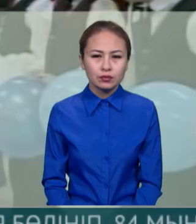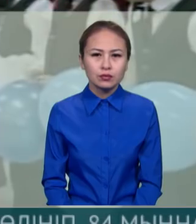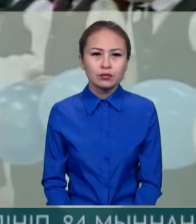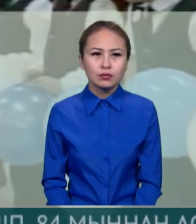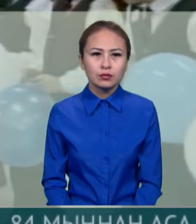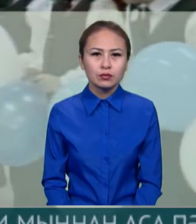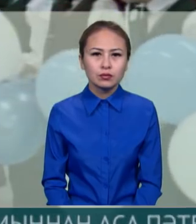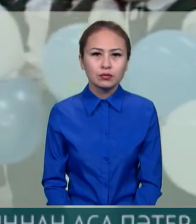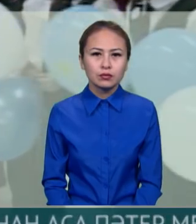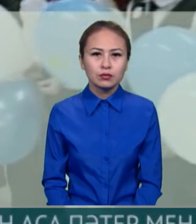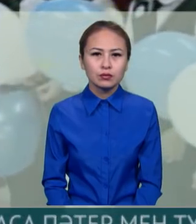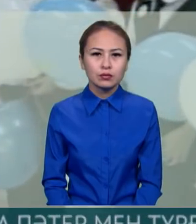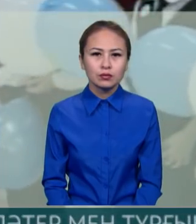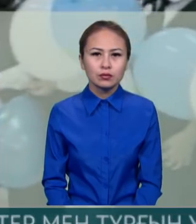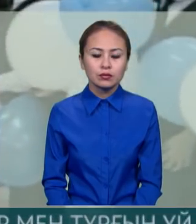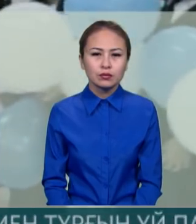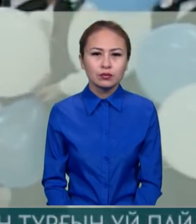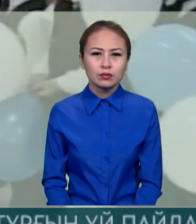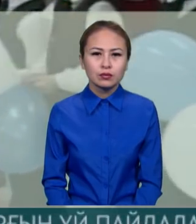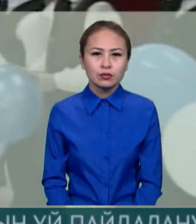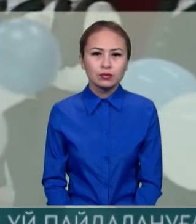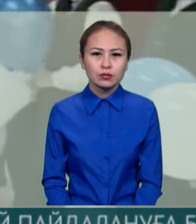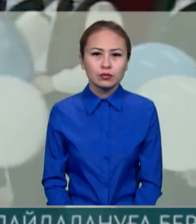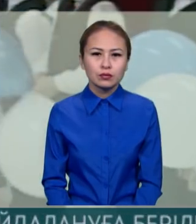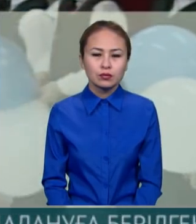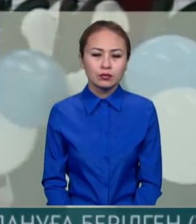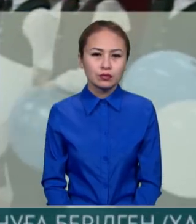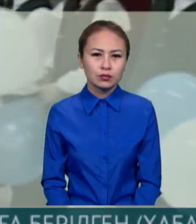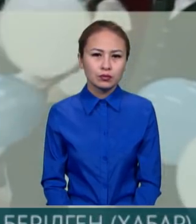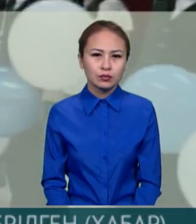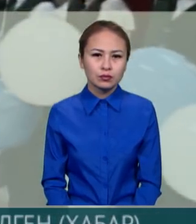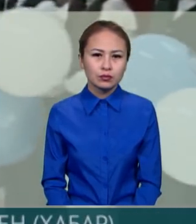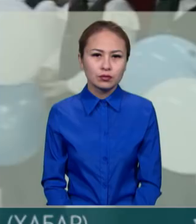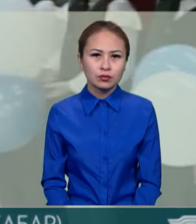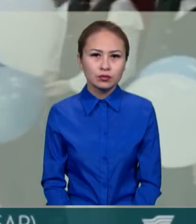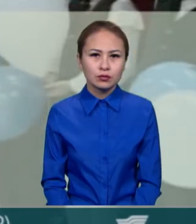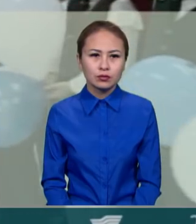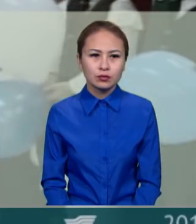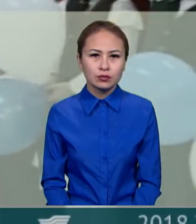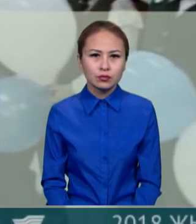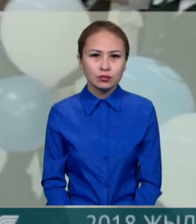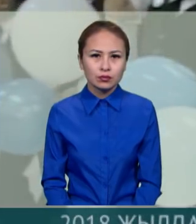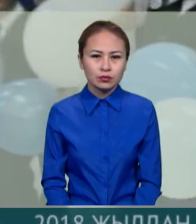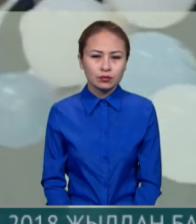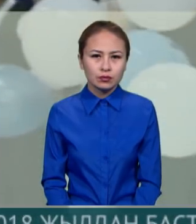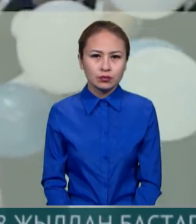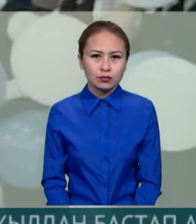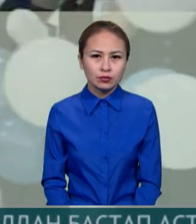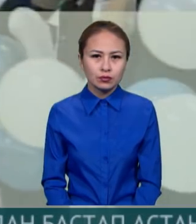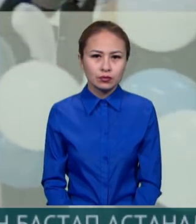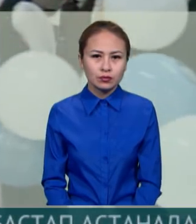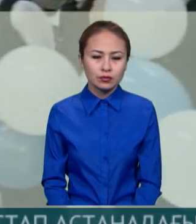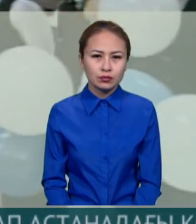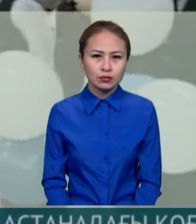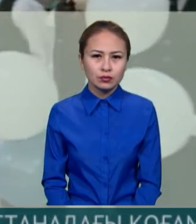жаңа жылдың алдында орындалып отыр. 300 орындық білім ордасы Нұрлы жол мемлекеттік бағдарламасы аясында салынған. Ел